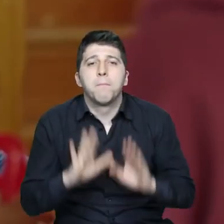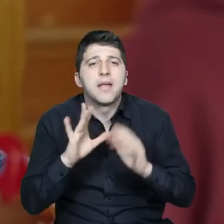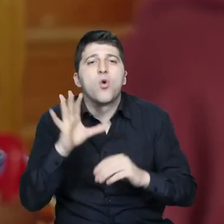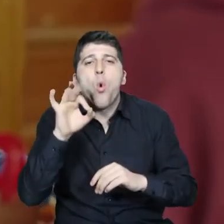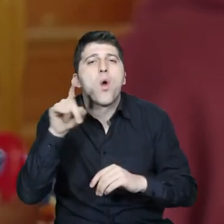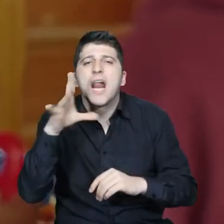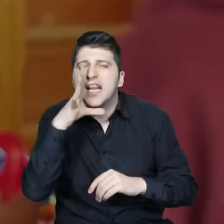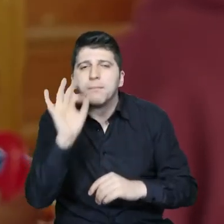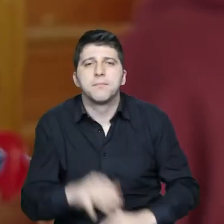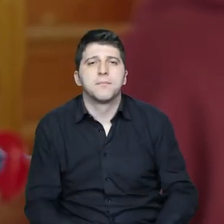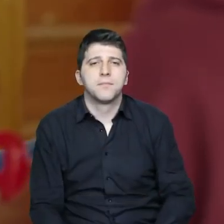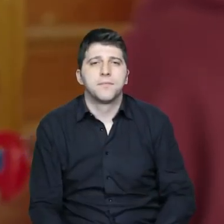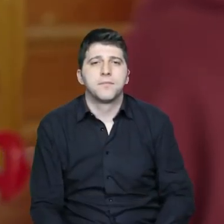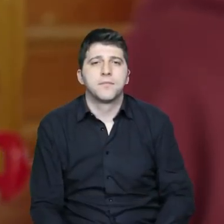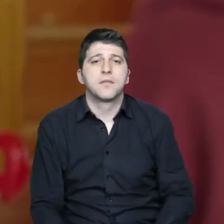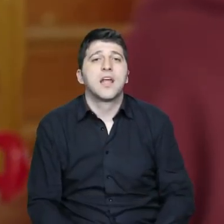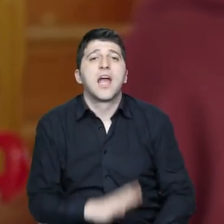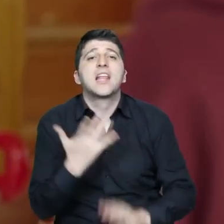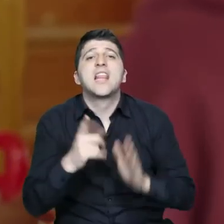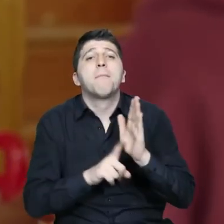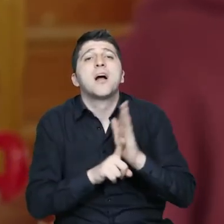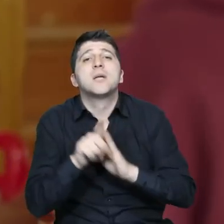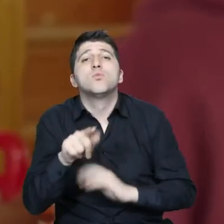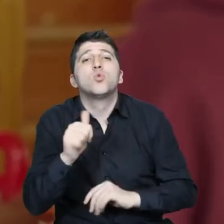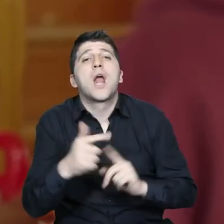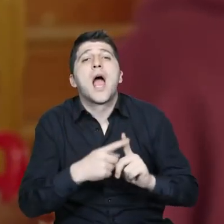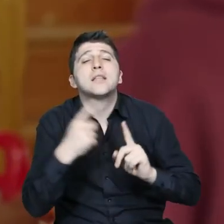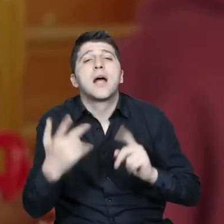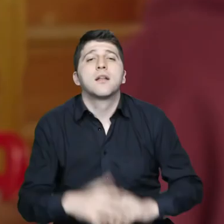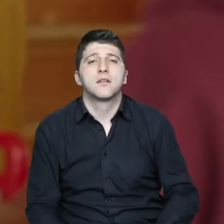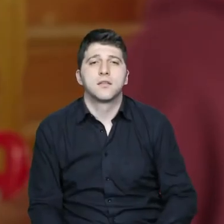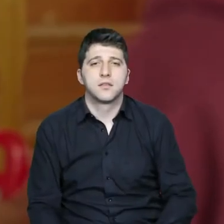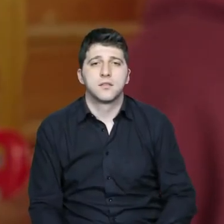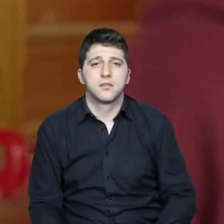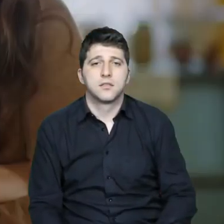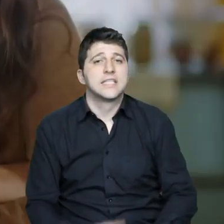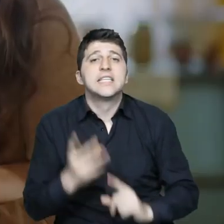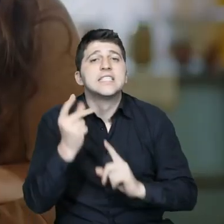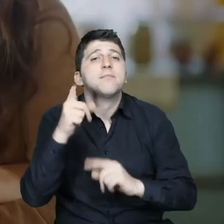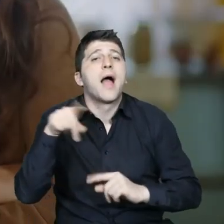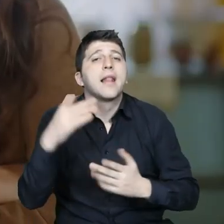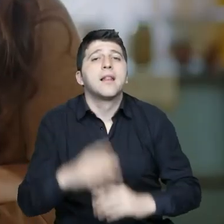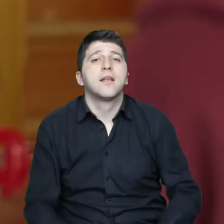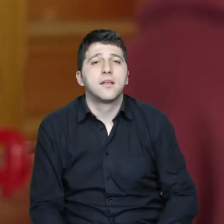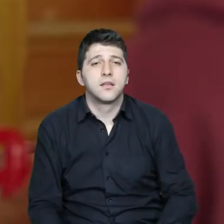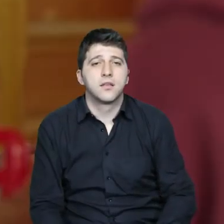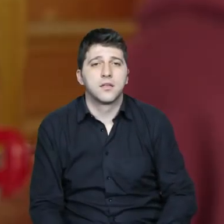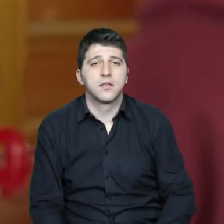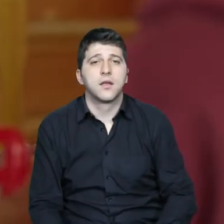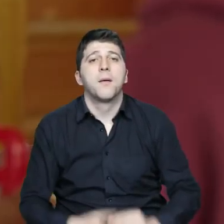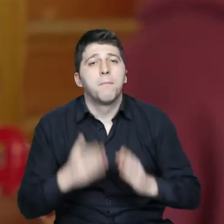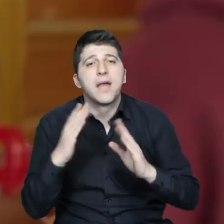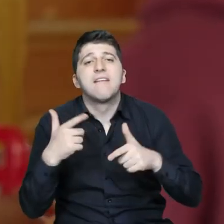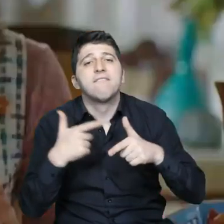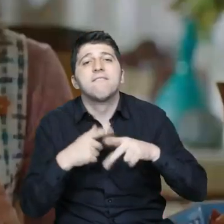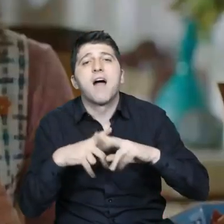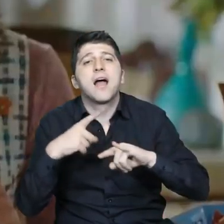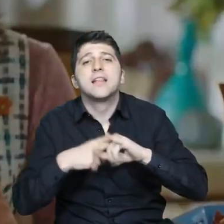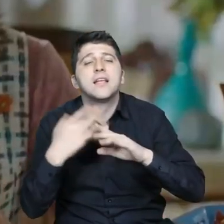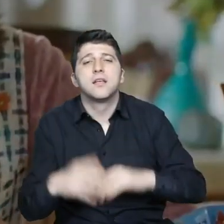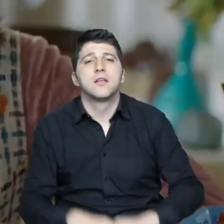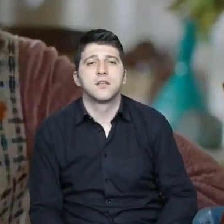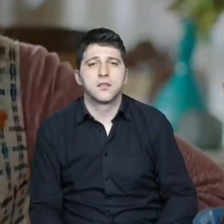Oral kim? Ne başarmış bugüne kadar? Ya İsmail? Peki ya